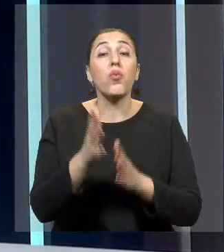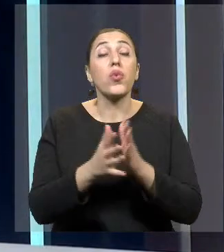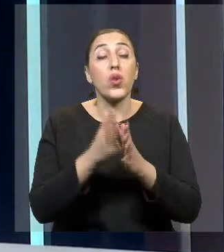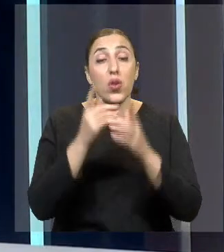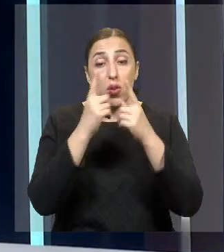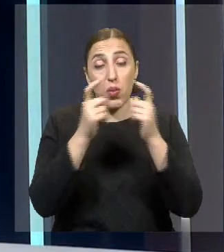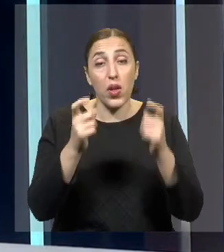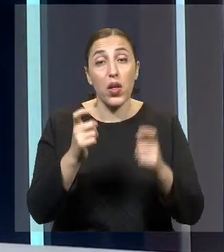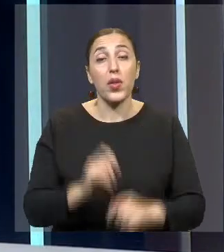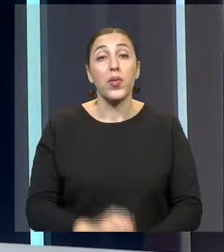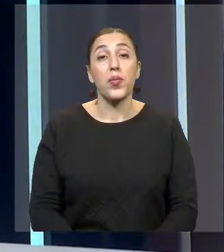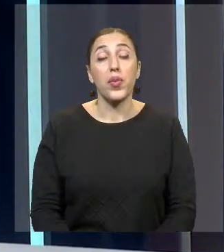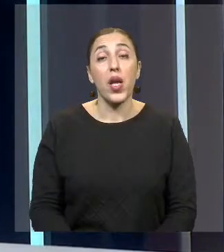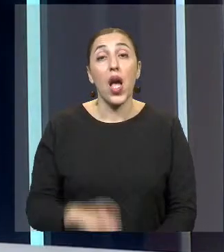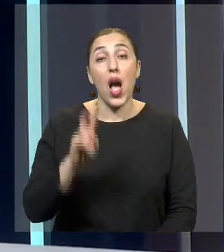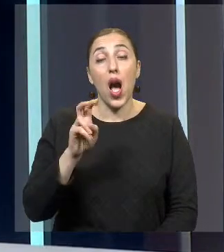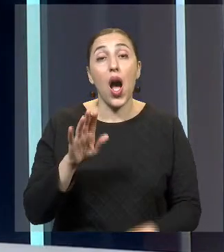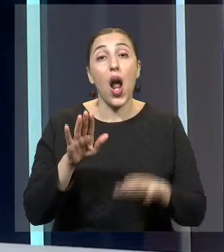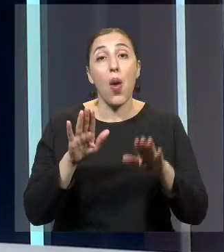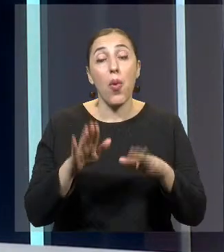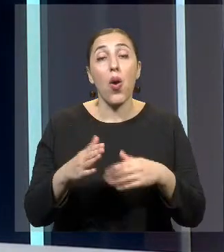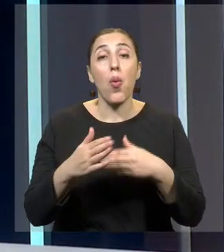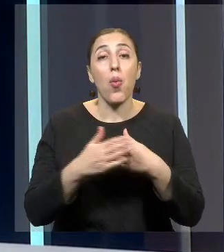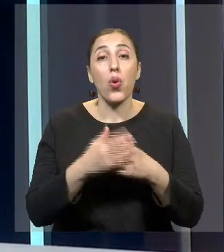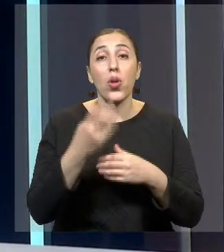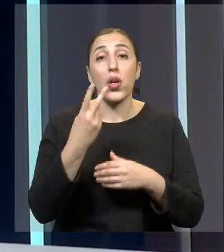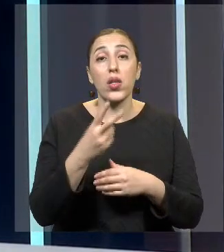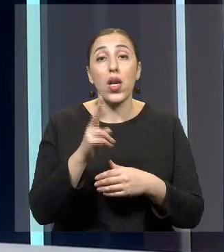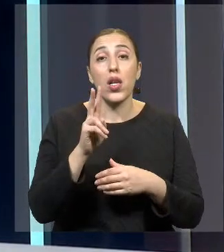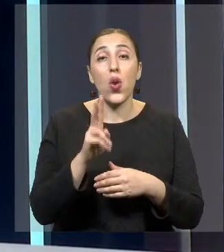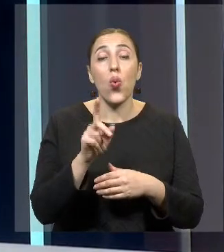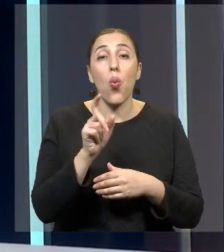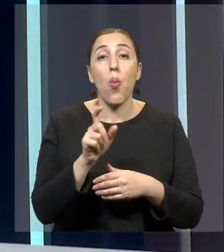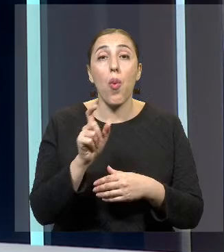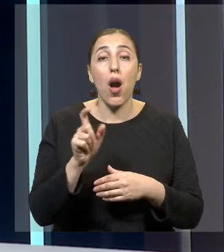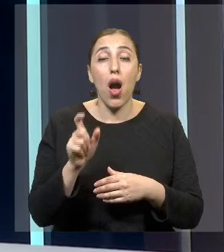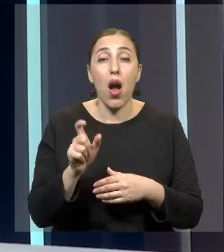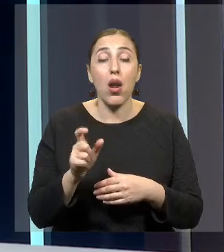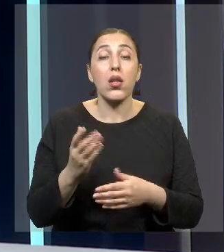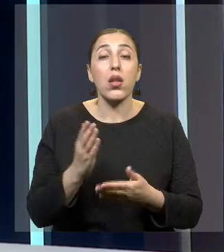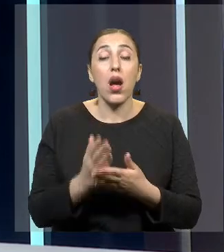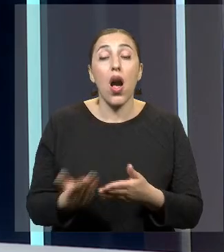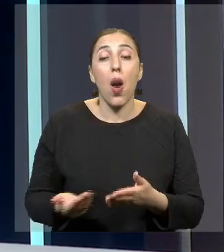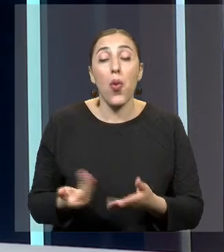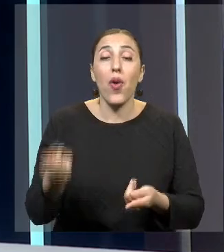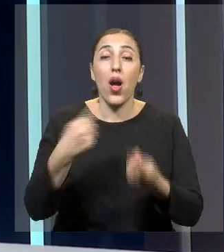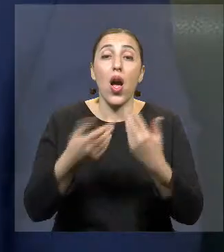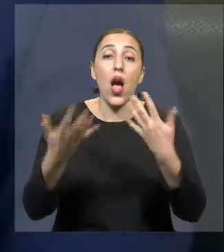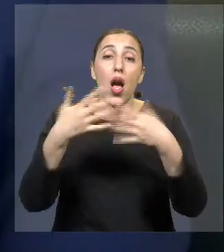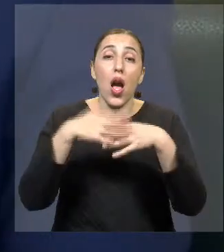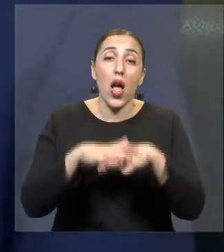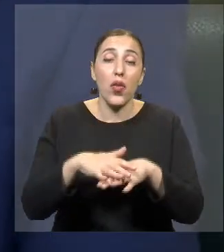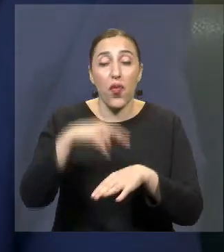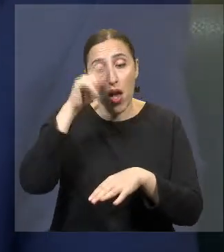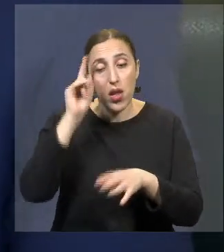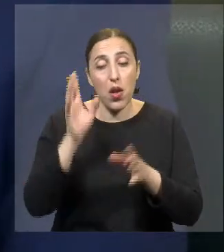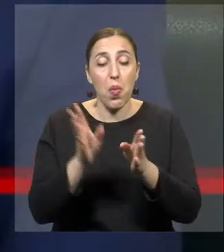երեկվադրությամբ լերնային ղարաբաղում դեր 22 մարդ է վերային տեգրվել և ծանկություն հայտ էլ։